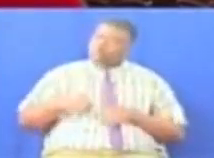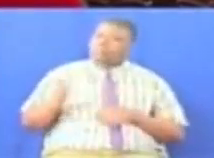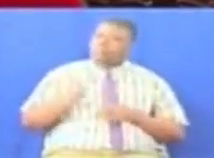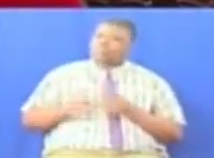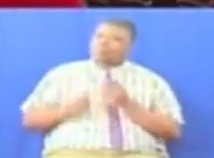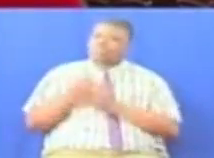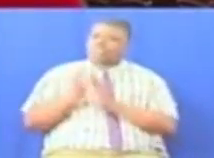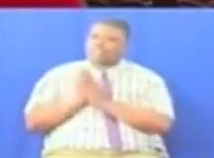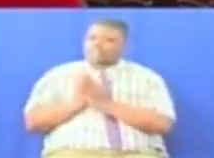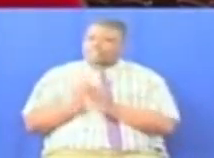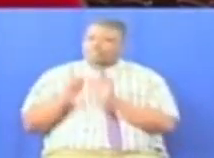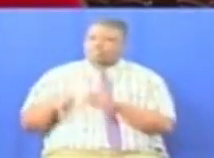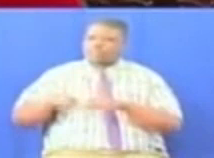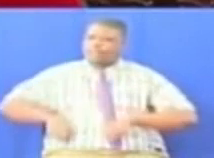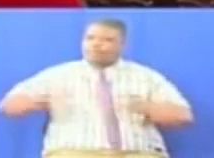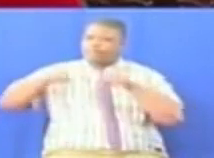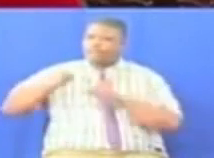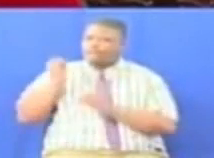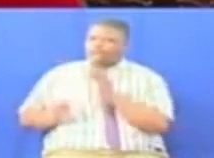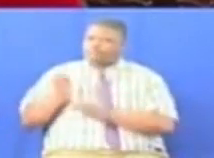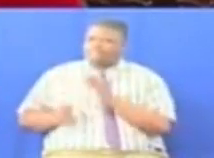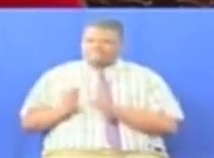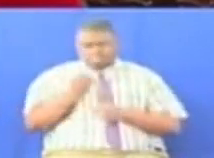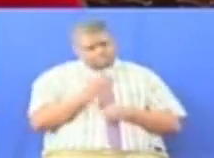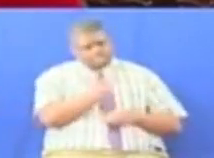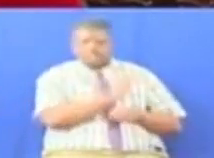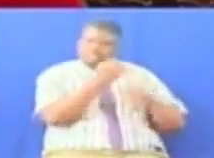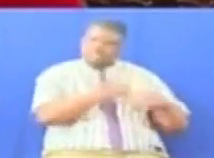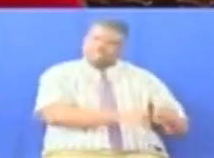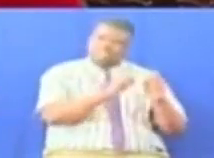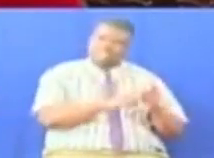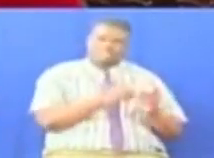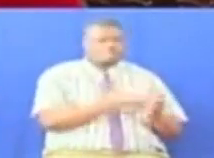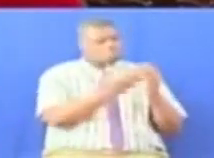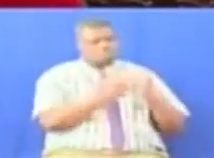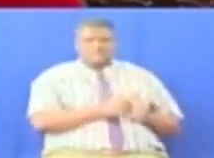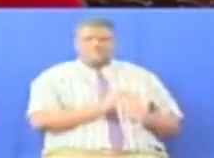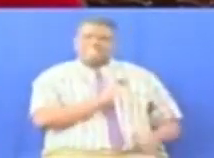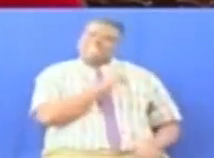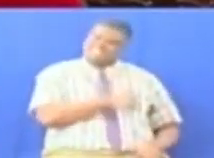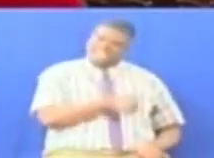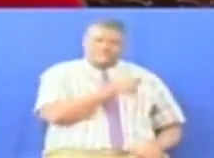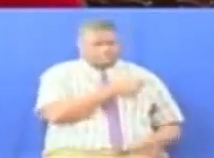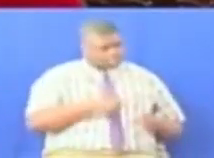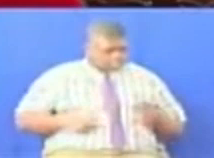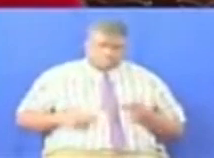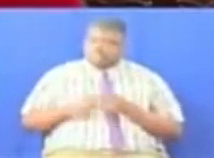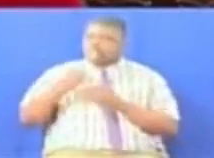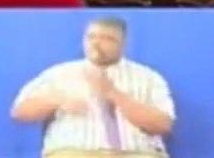dhana hiyo unatakiwa uwe na mamlaka kamili katika utendaji wa kazi zake. Kitendo cha kuhitaji ridhaa ya rais au idhini ya rais